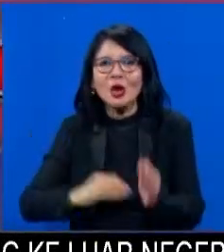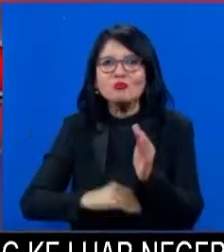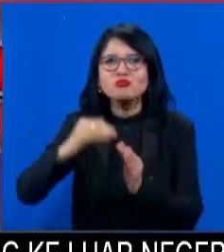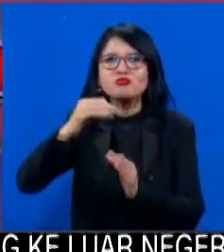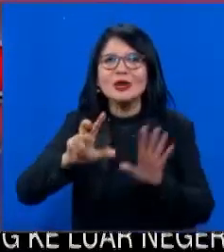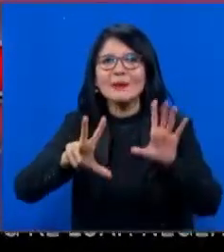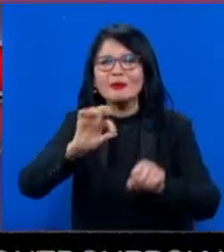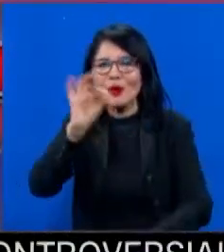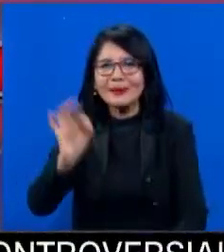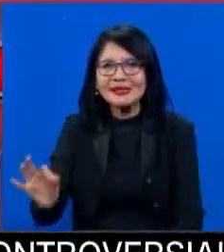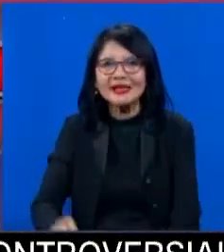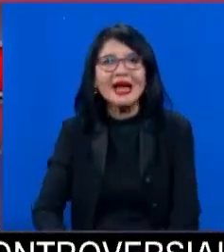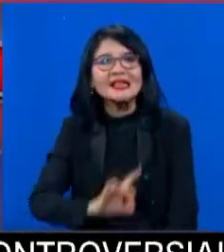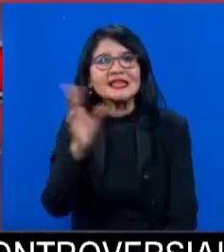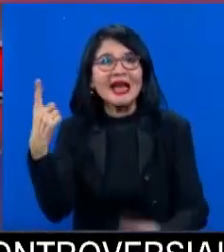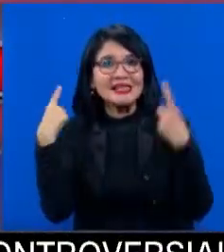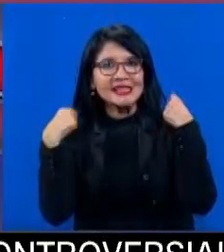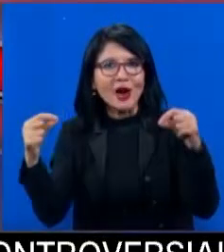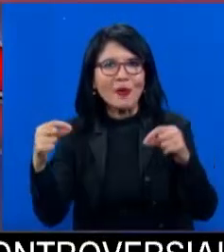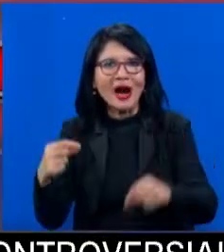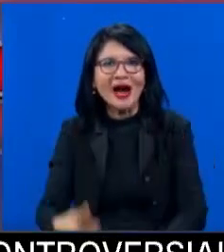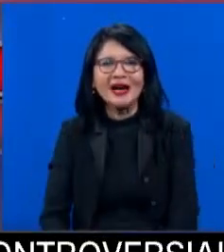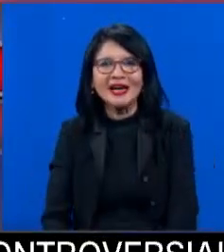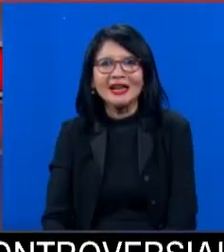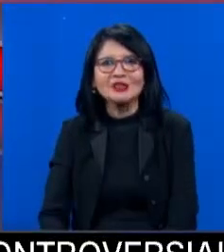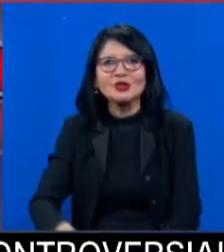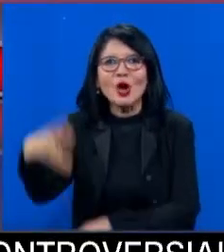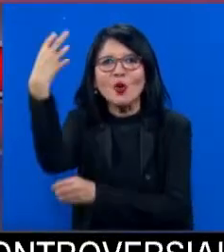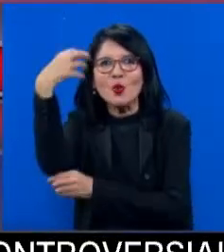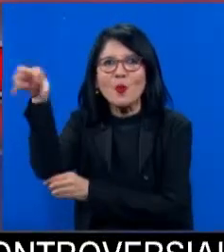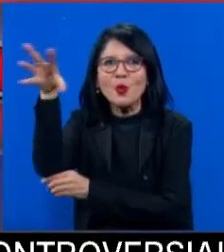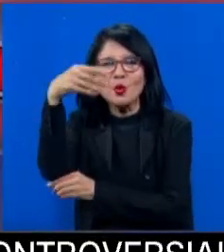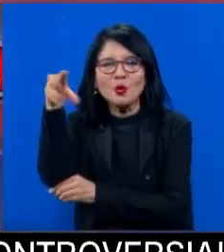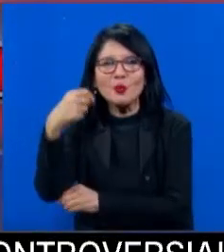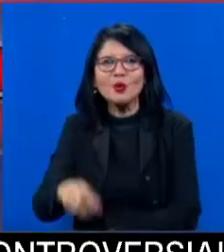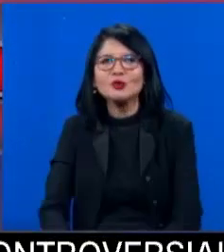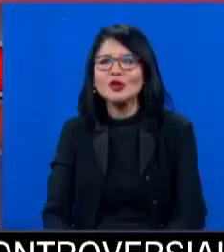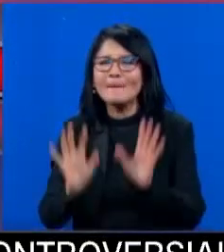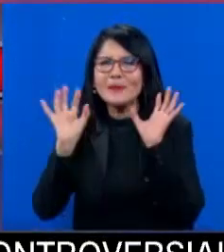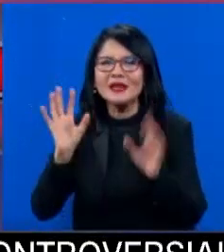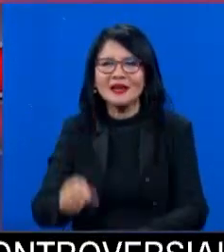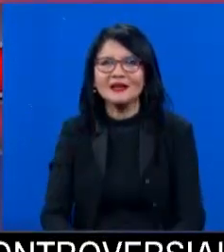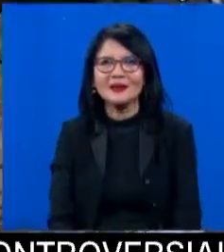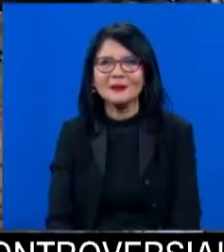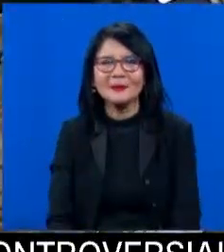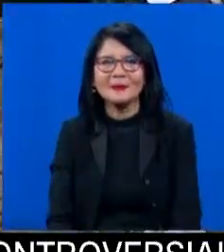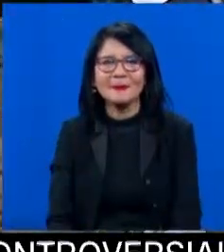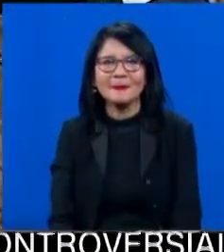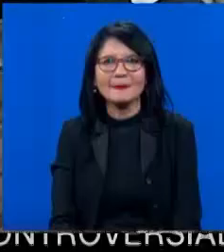80%. Bukan hanya di Jawa, pedagang umbul-umbul juga bermunculan di pusat kota di Ternate, Maluku Utara.